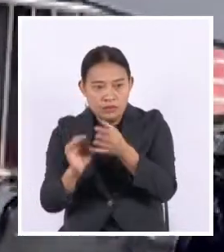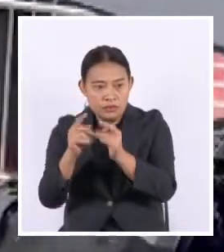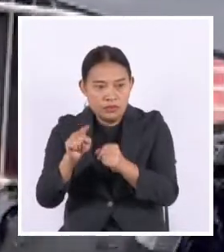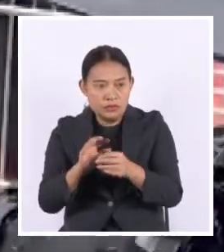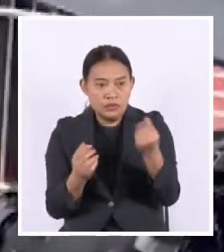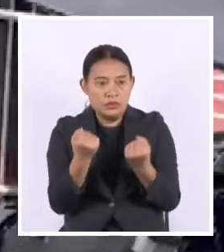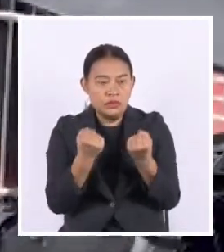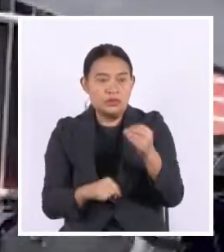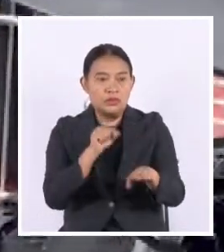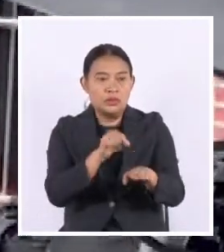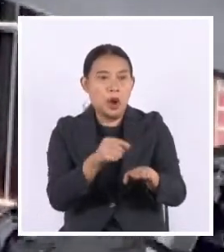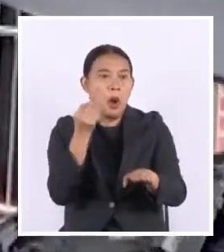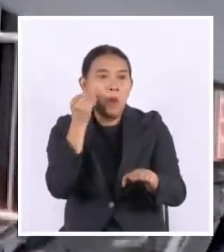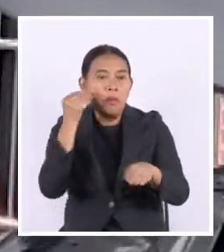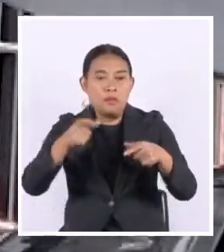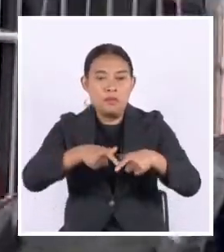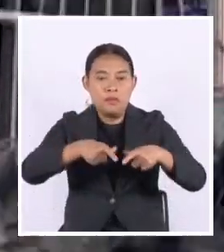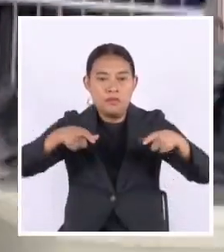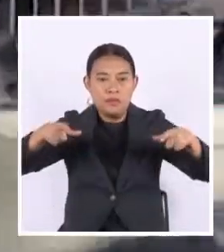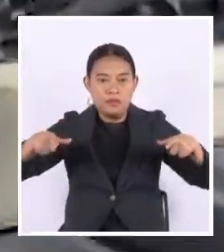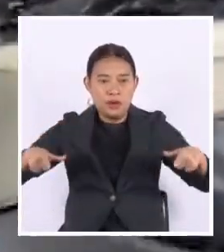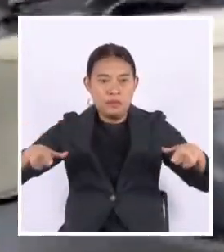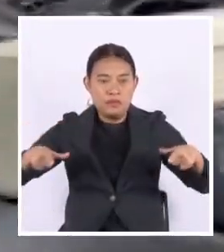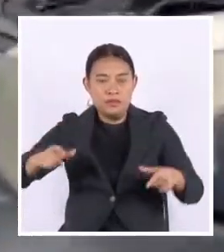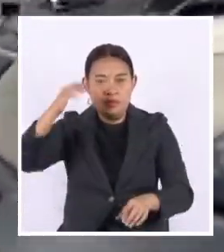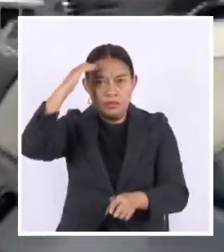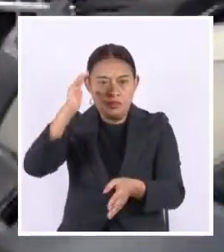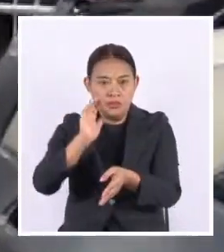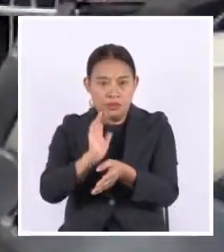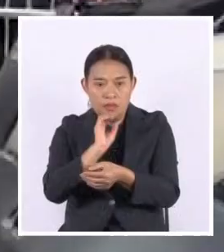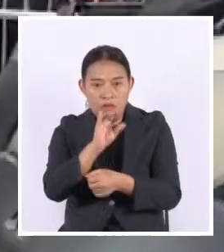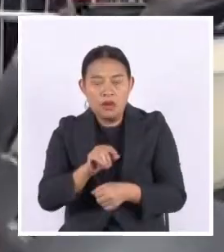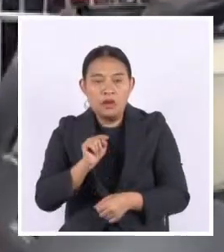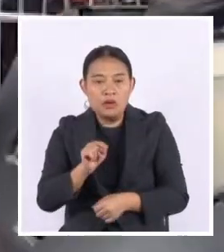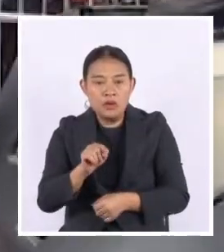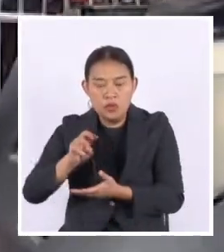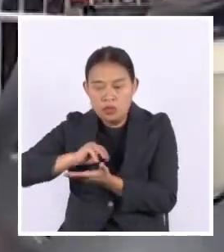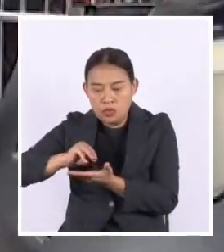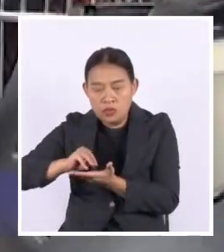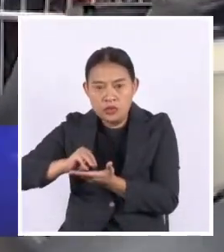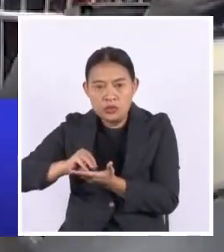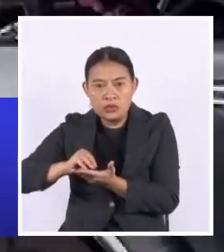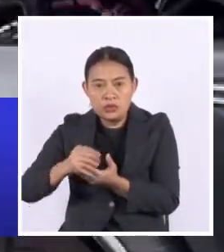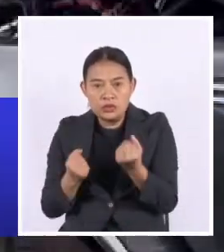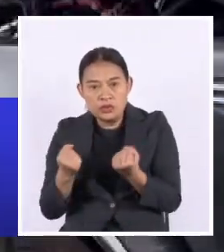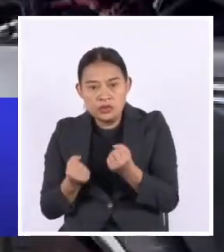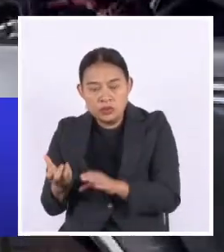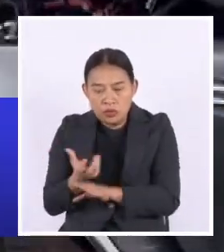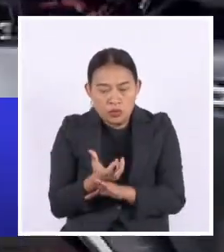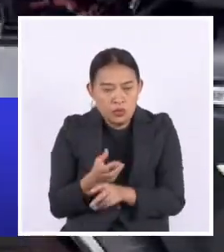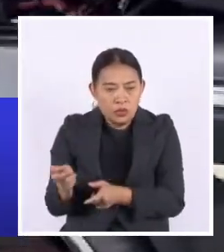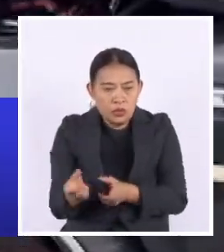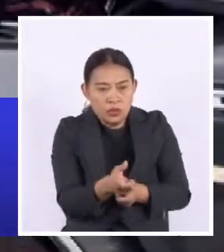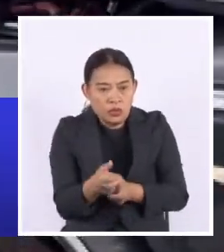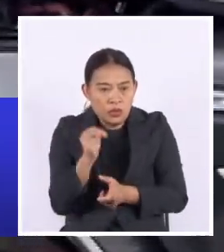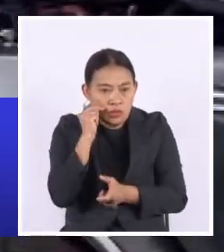จอดข้างๆบ้านก็โอ้ใหญ่โตนะคะ ครับ ตำรวจก็บอกเดี๋ยวนะจะต้องแจ้งกู้ภัยต้องแจ้งดับเพลิงด้วยดีไหมหรือยังไงกลัวมันจะห